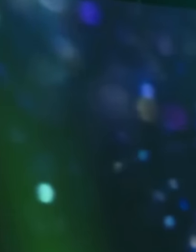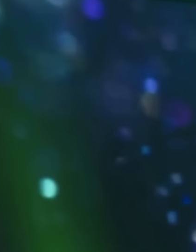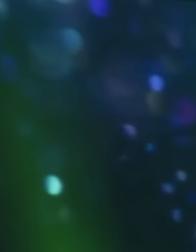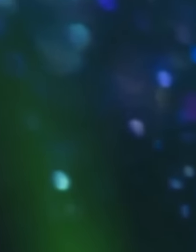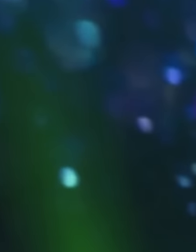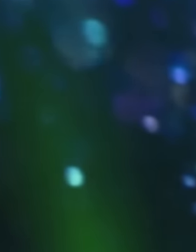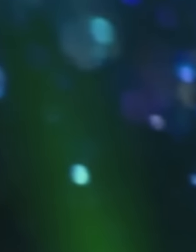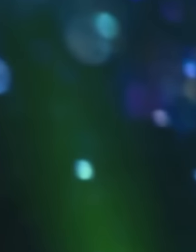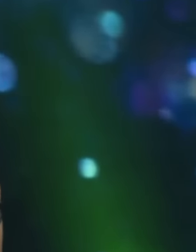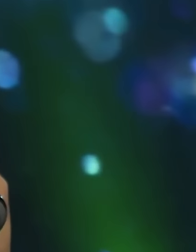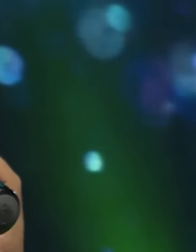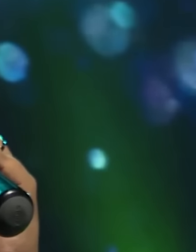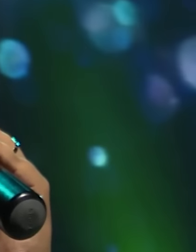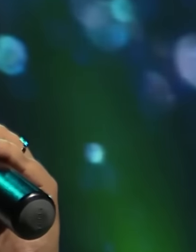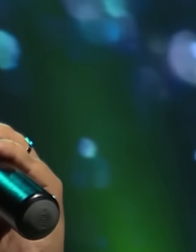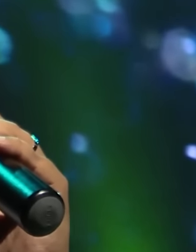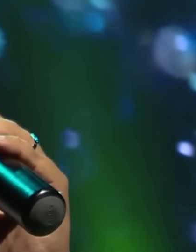sebab Tuhan